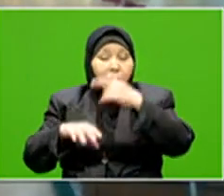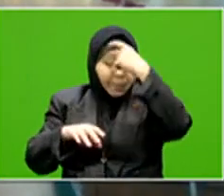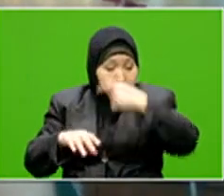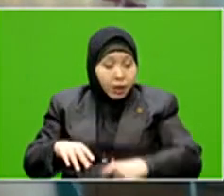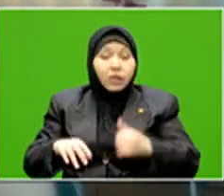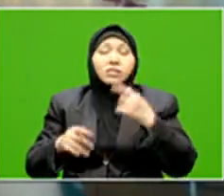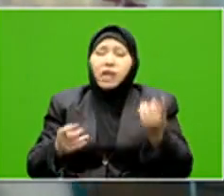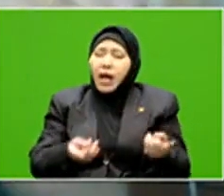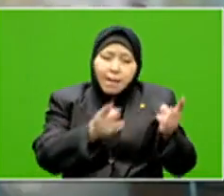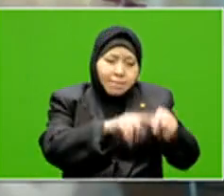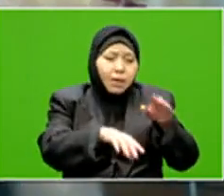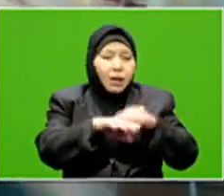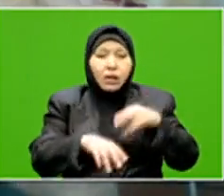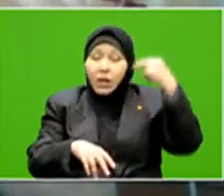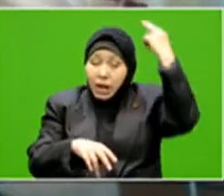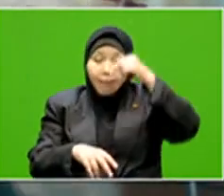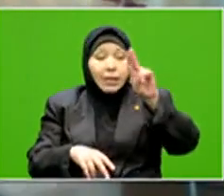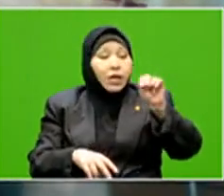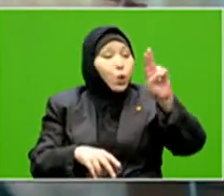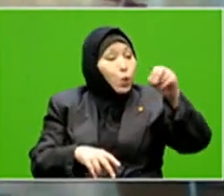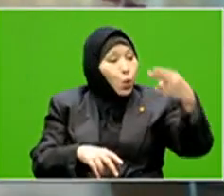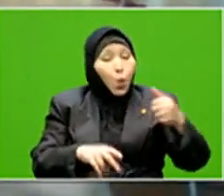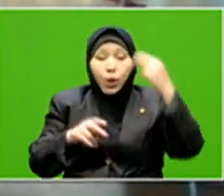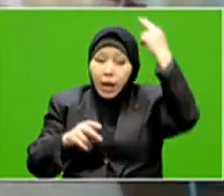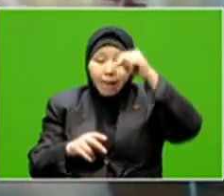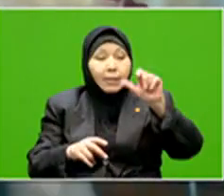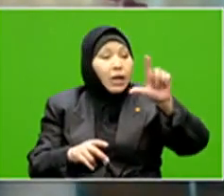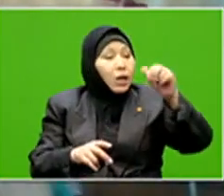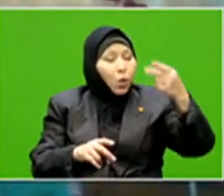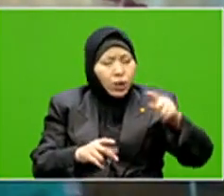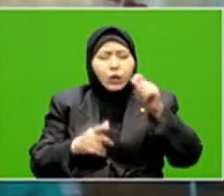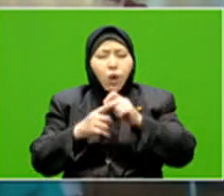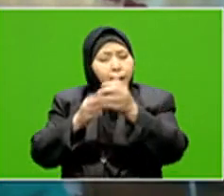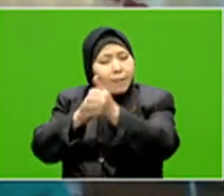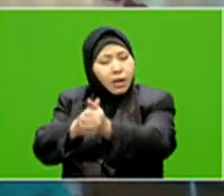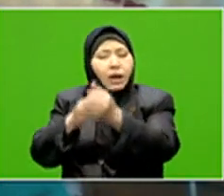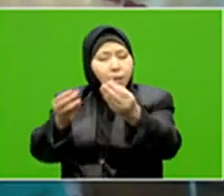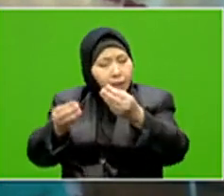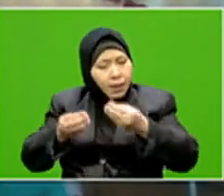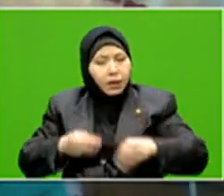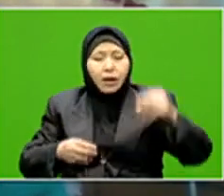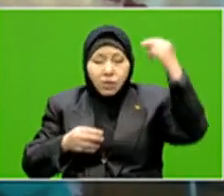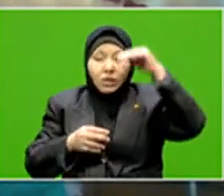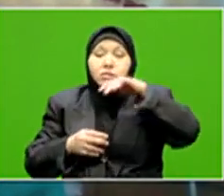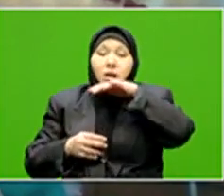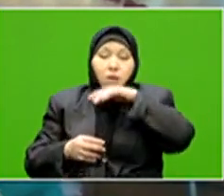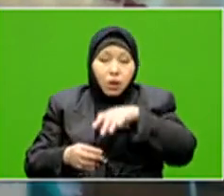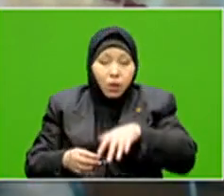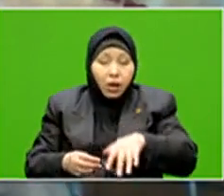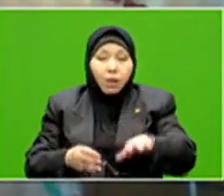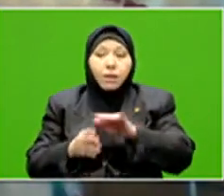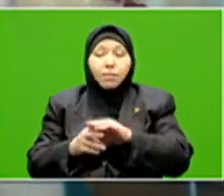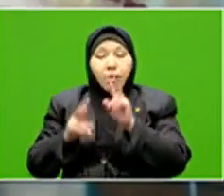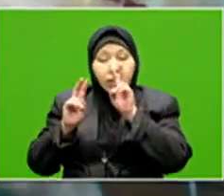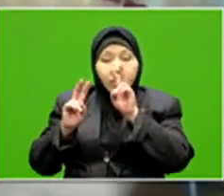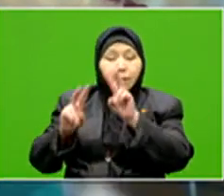mana yang pernah berlaku kepada Nabi Nuh, Nabi Lut. Dan inilah antara panduan yang diberikan kepada Nabi sallallahu alaihi wasallam. Lihat Nabi